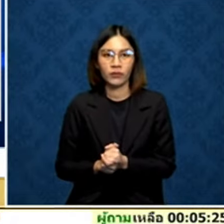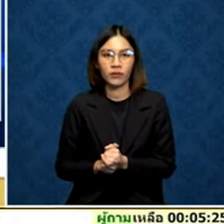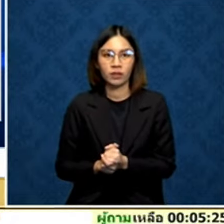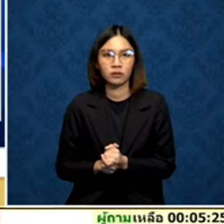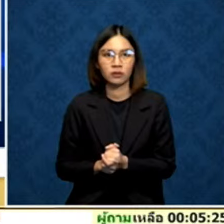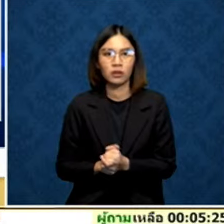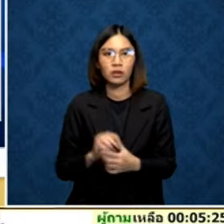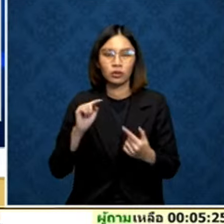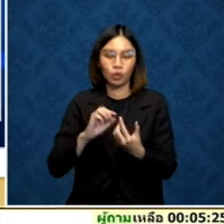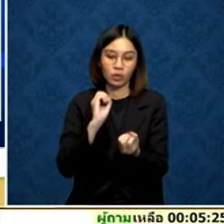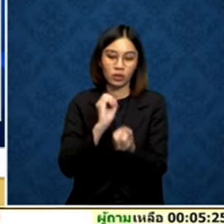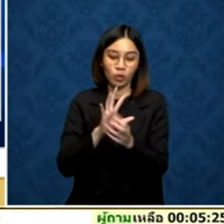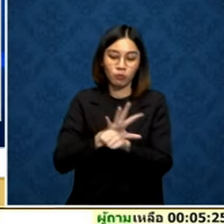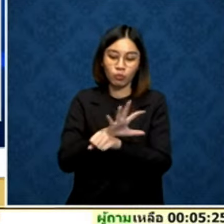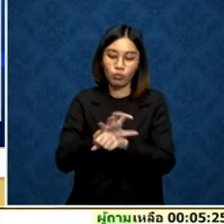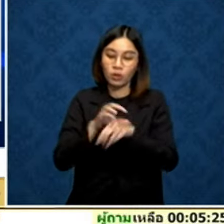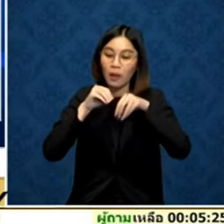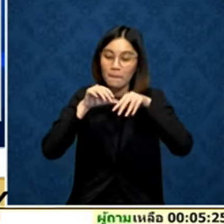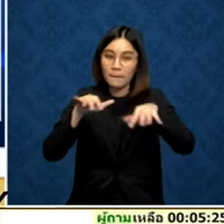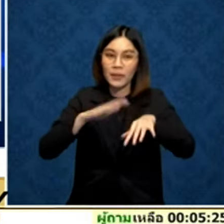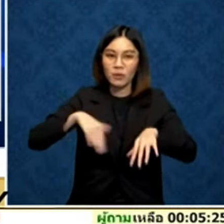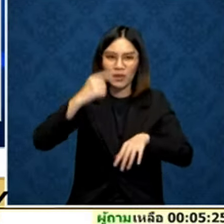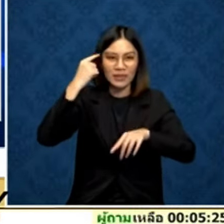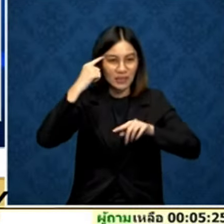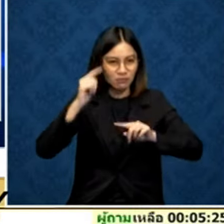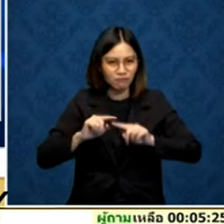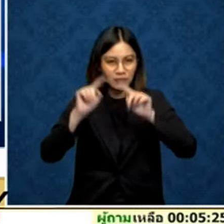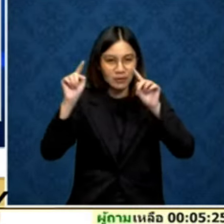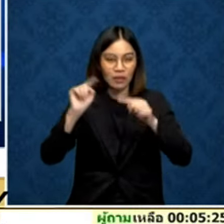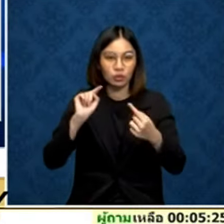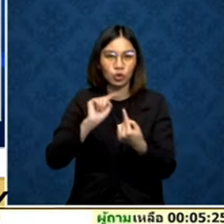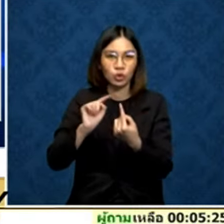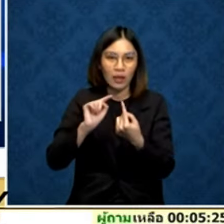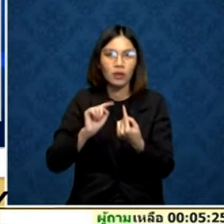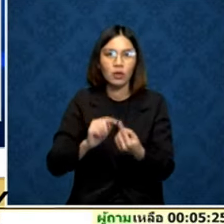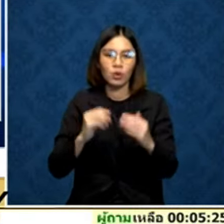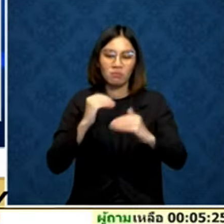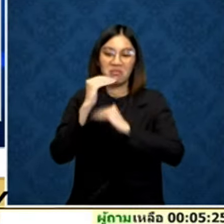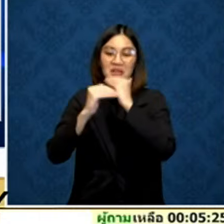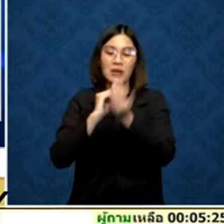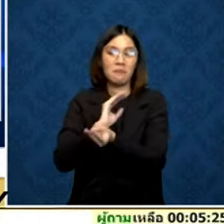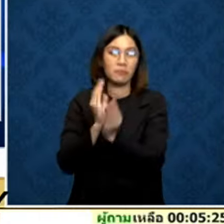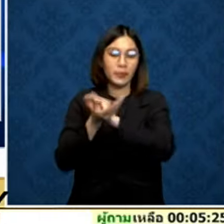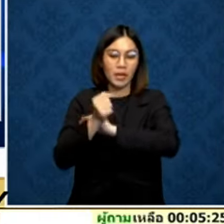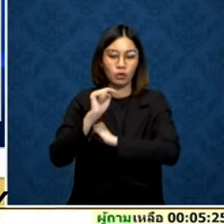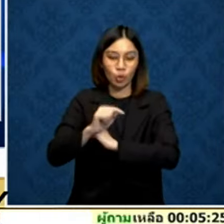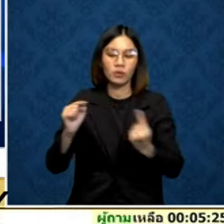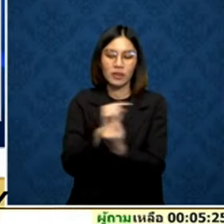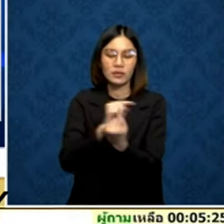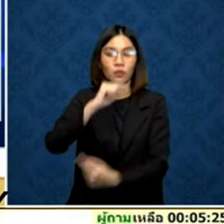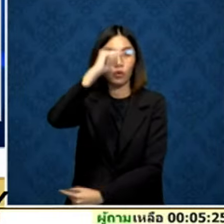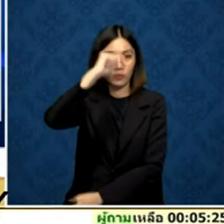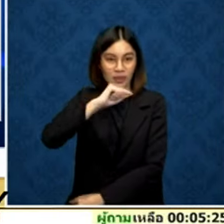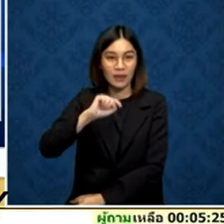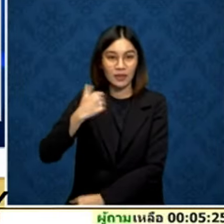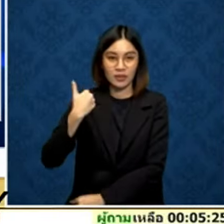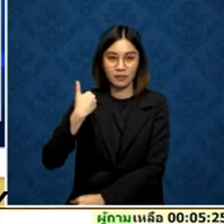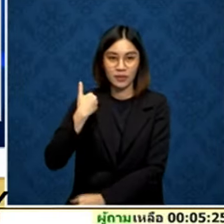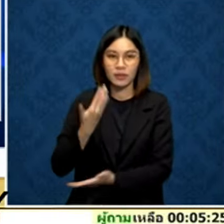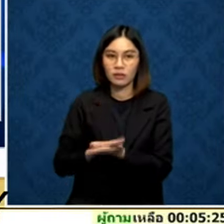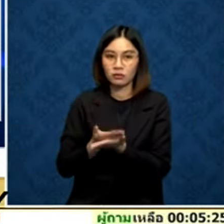วิกฤตโรคโควิดมาก็ทำให้เห็นต่างเยอะๆขึ้นว่า K-shape recovery ก็เกิดขึ้นแล้วในสังคมไทยนะครับการลง